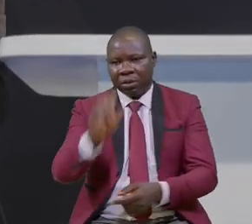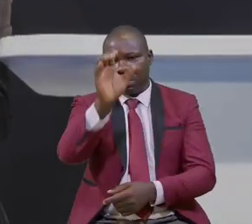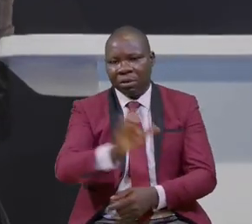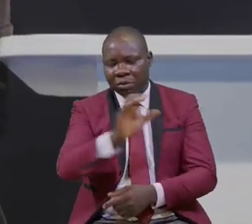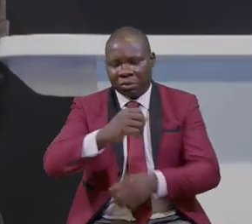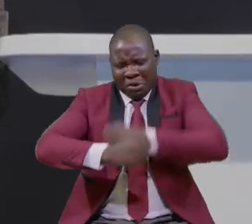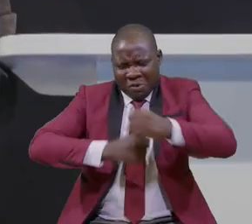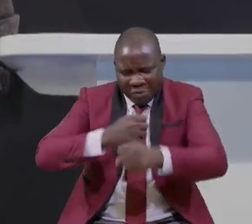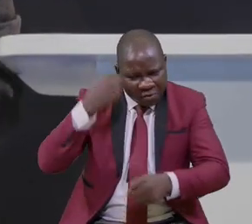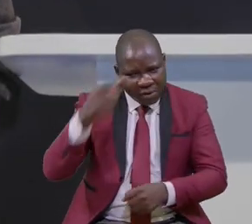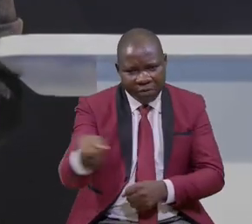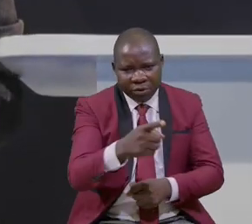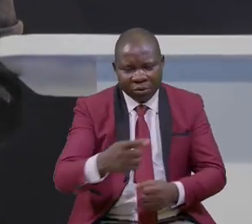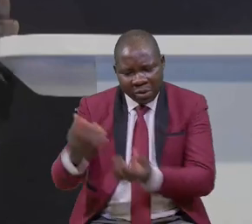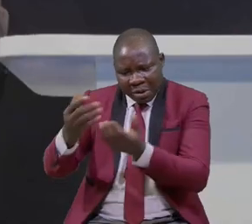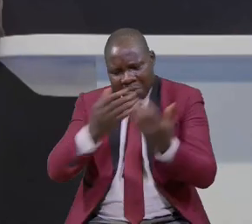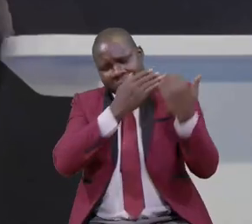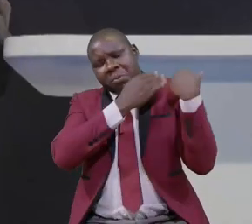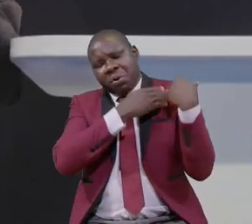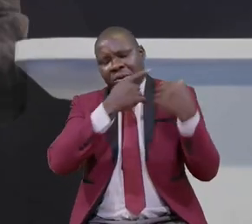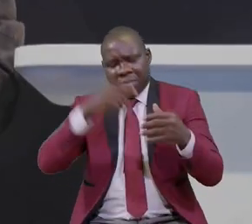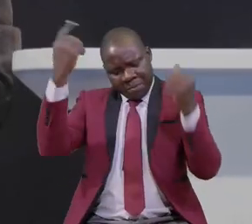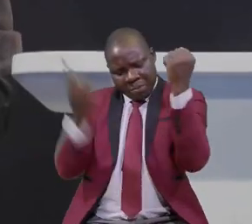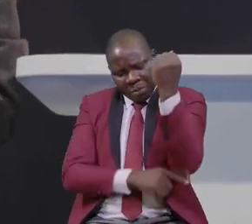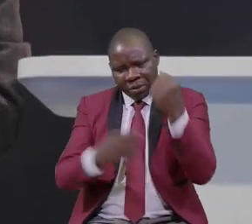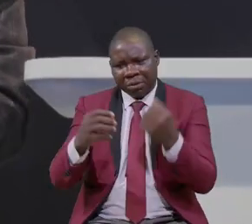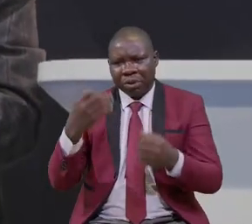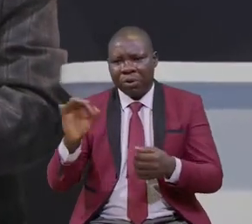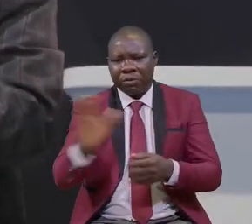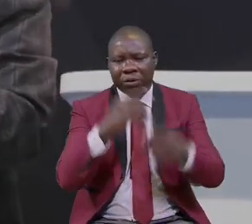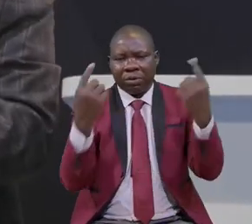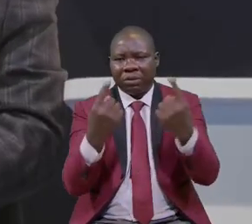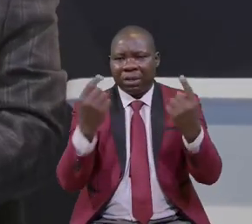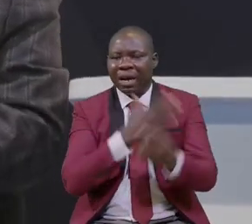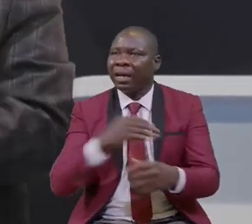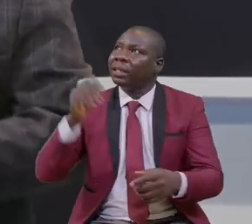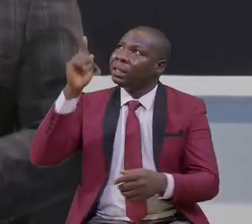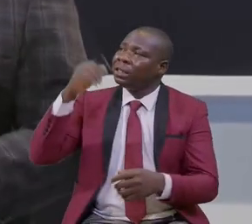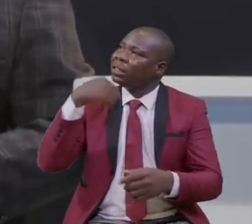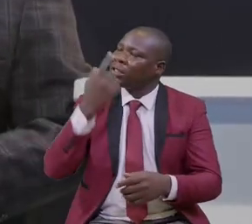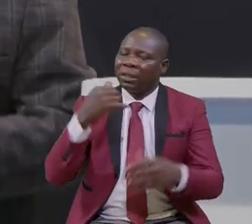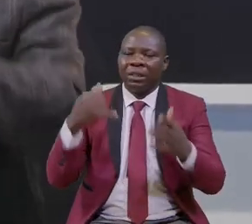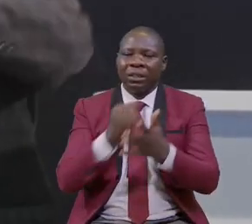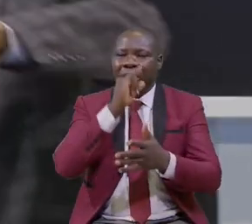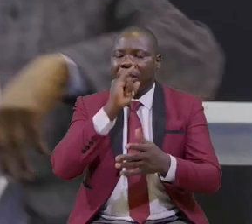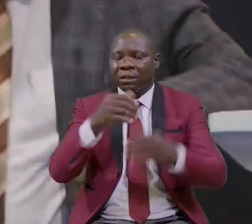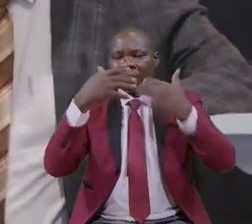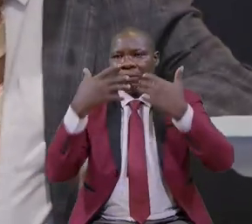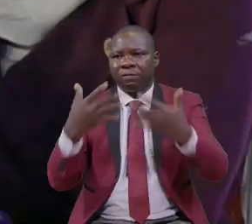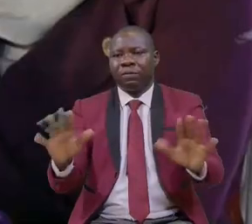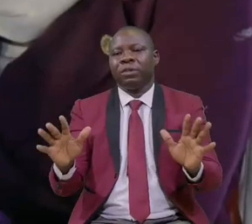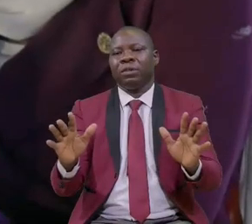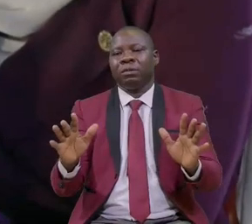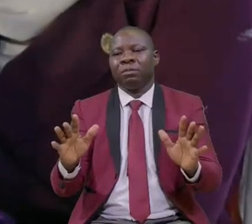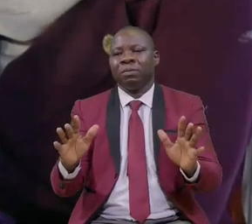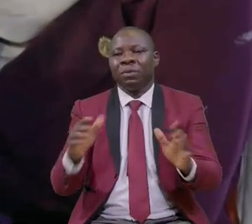porté le châtiment de tes péchés. Et il dit, tout est accompli. Quelqu'un